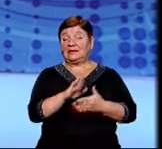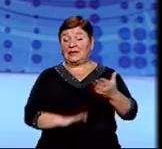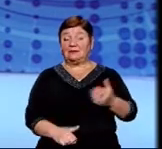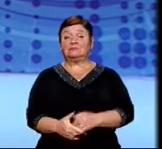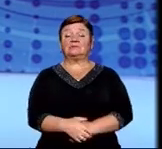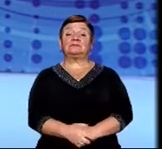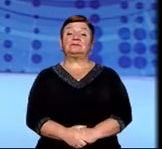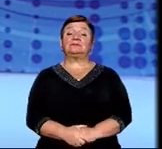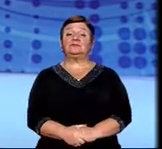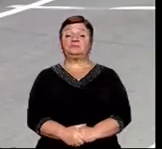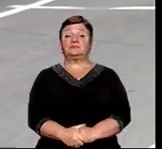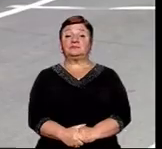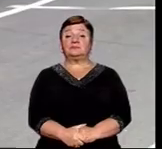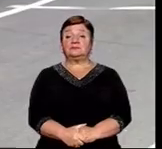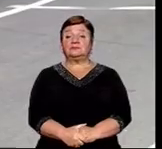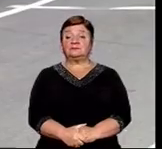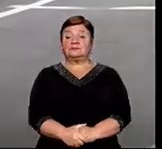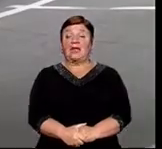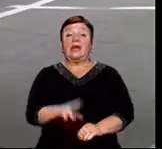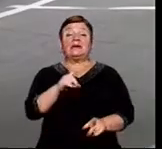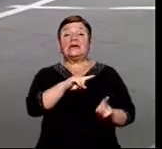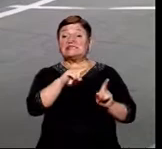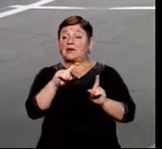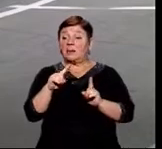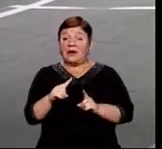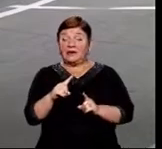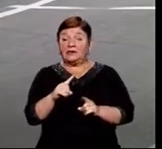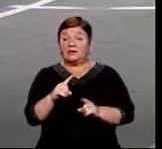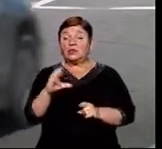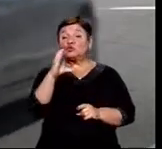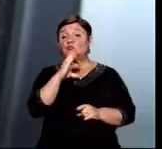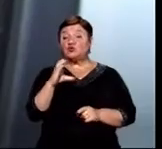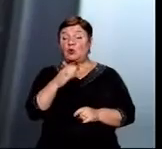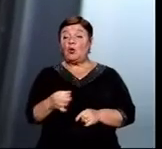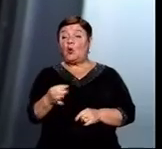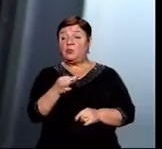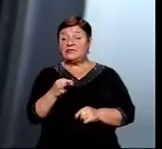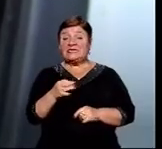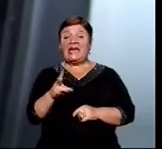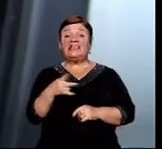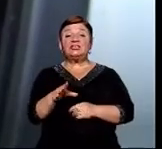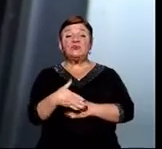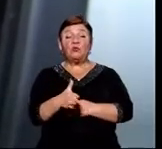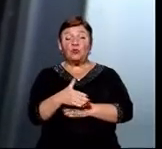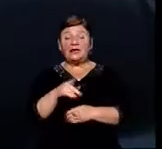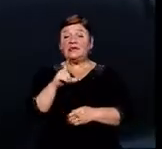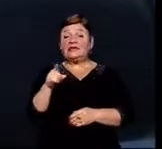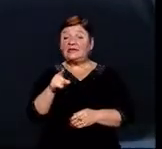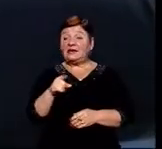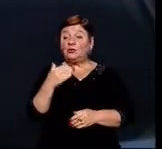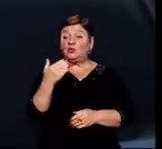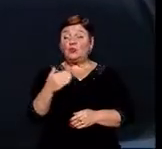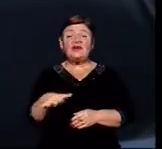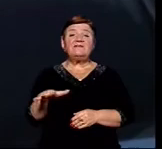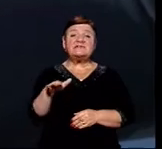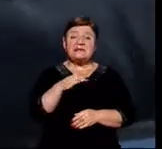у сюжеті. На Закарпаття з Сумської області через пост Нижні Ворота їде Василь Вашкеба. Йому та